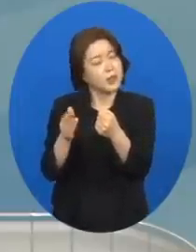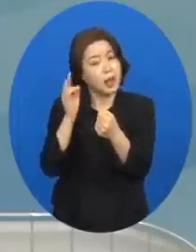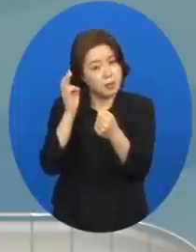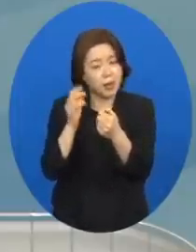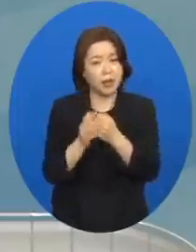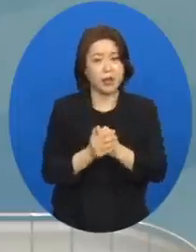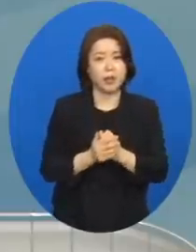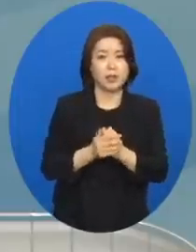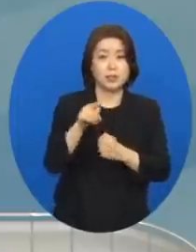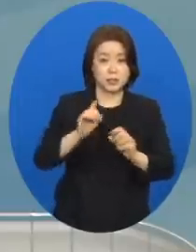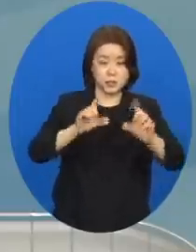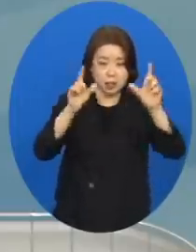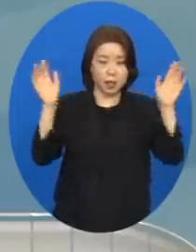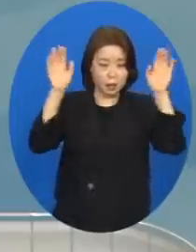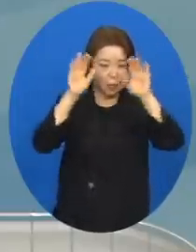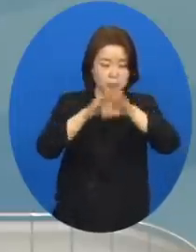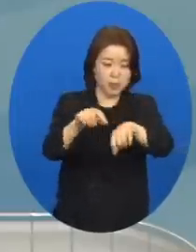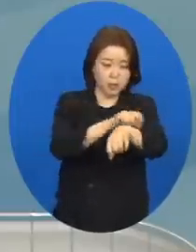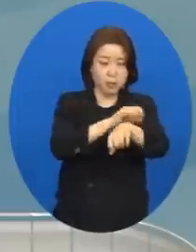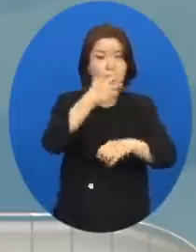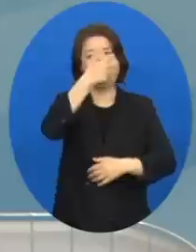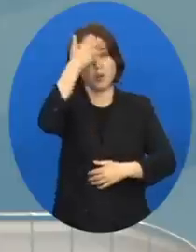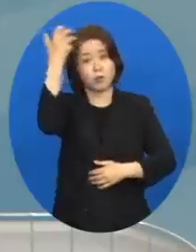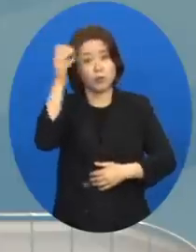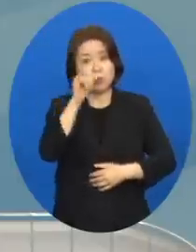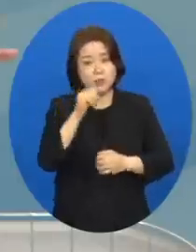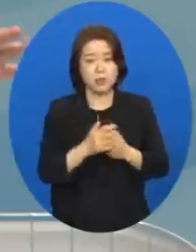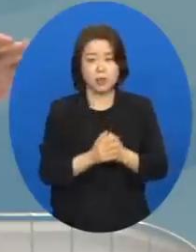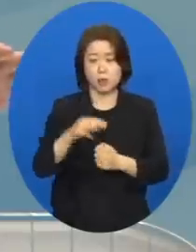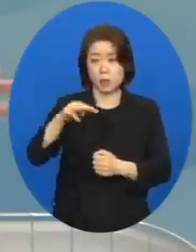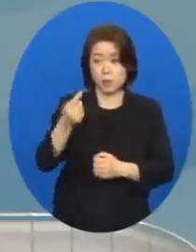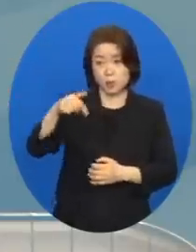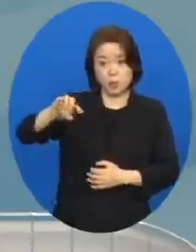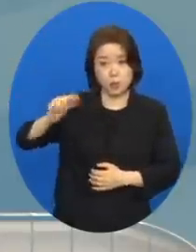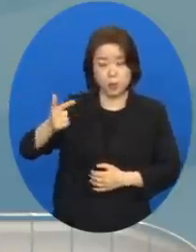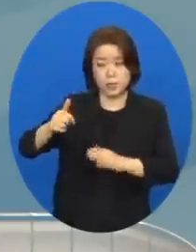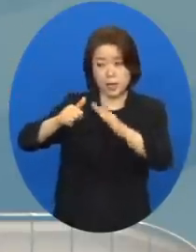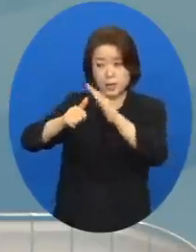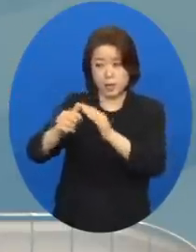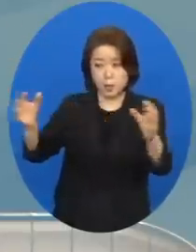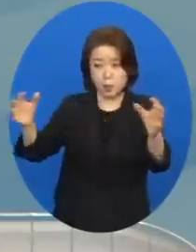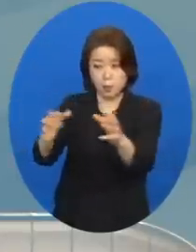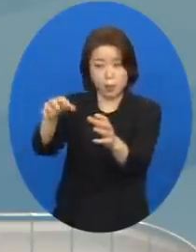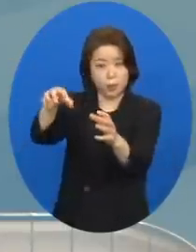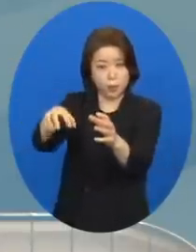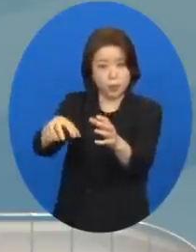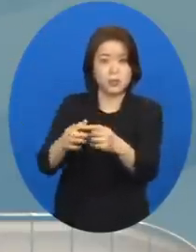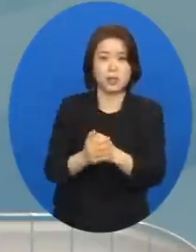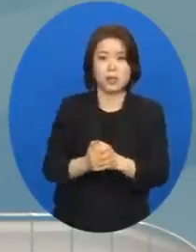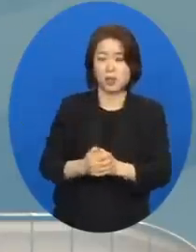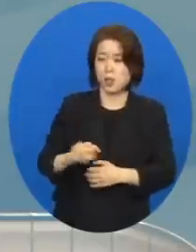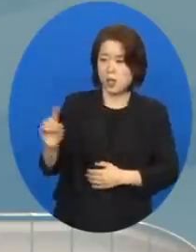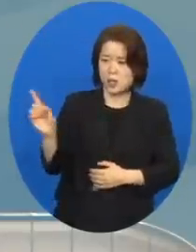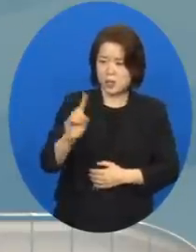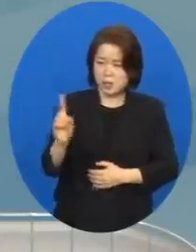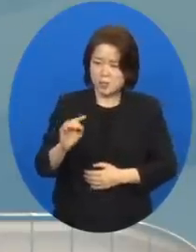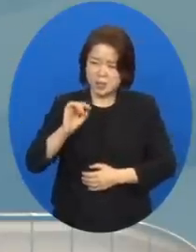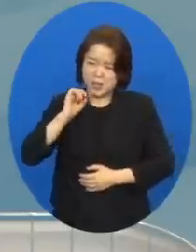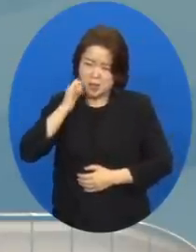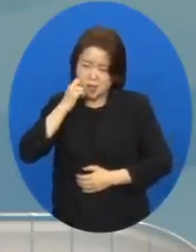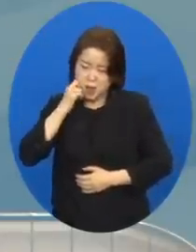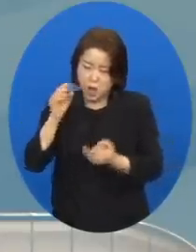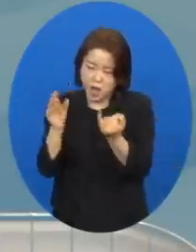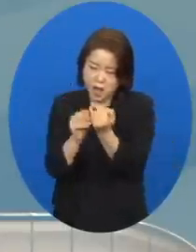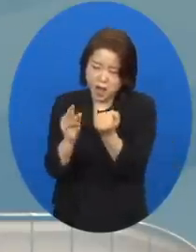특별한 꿈을 꾸었습니다. 그 로잔 대표들이 모인 자리에 도무지 아기를 가질 수